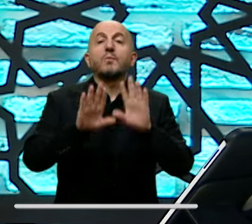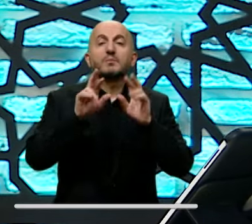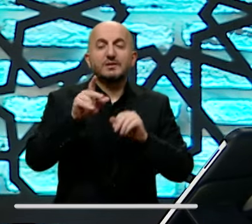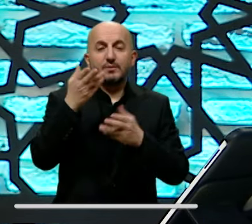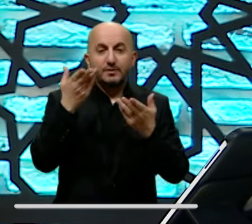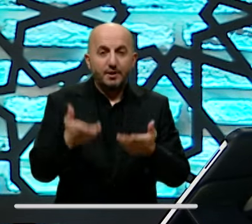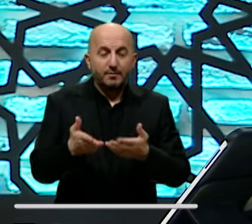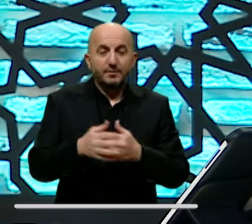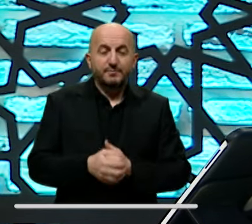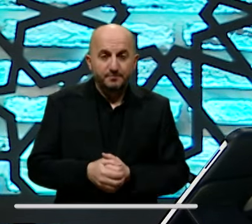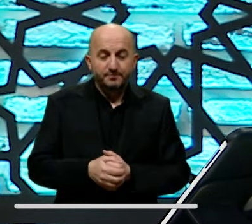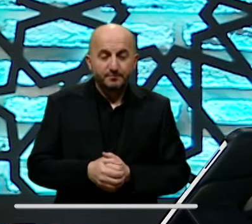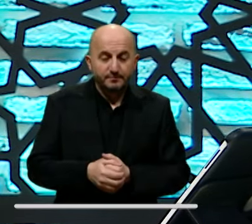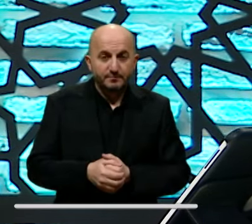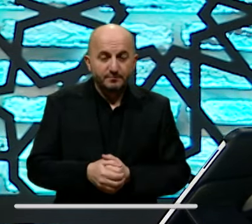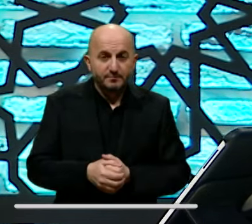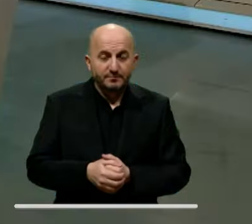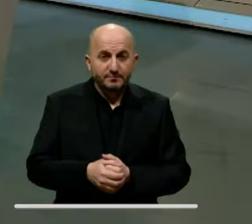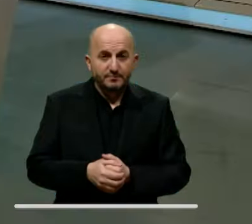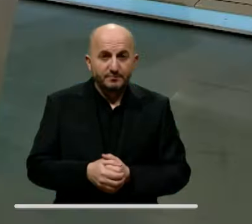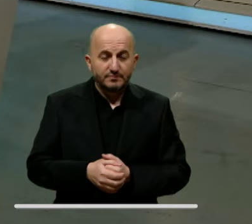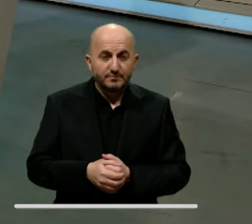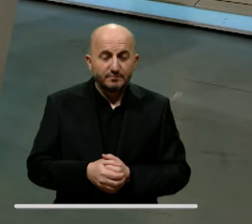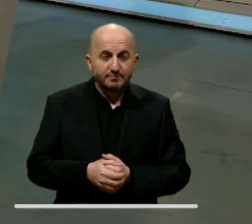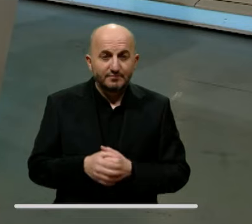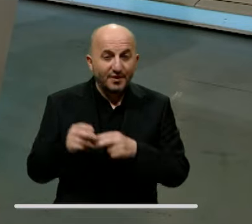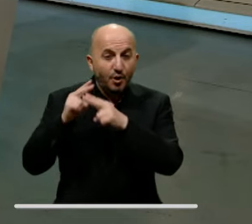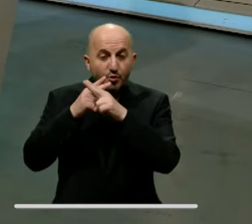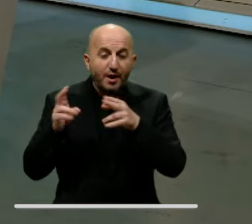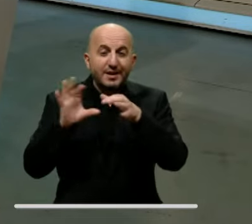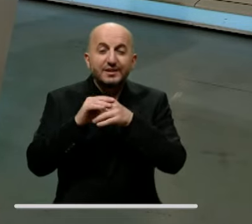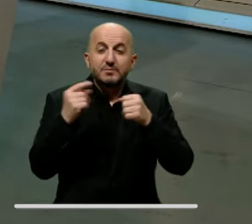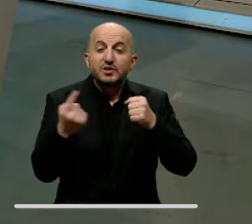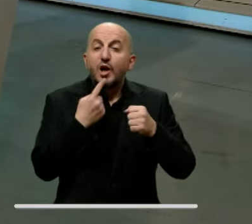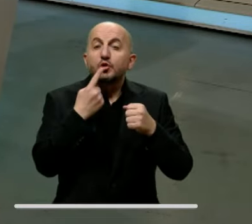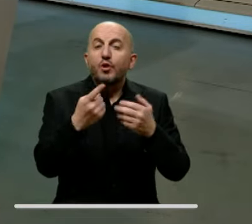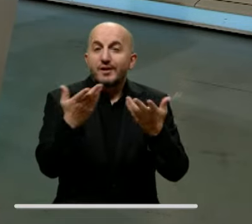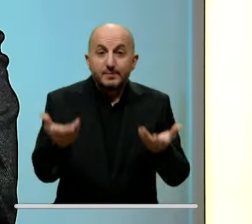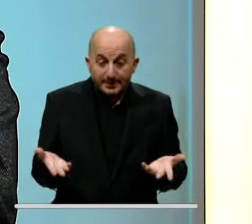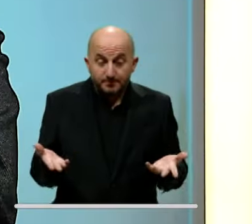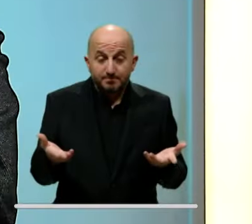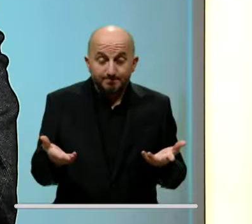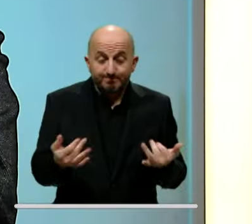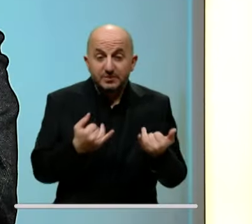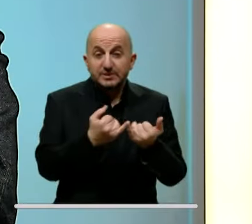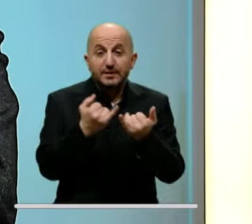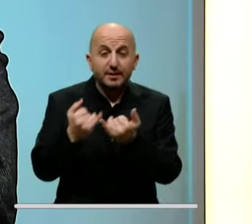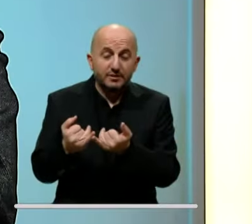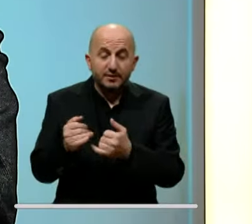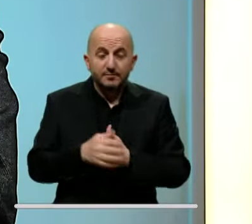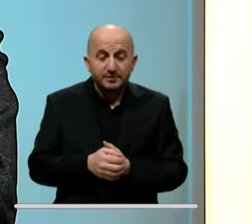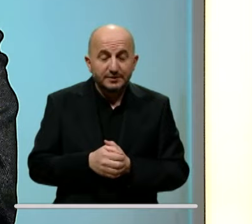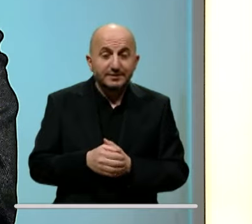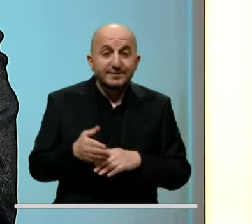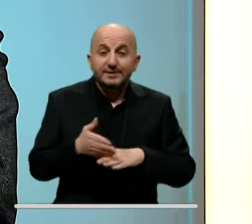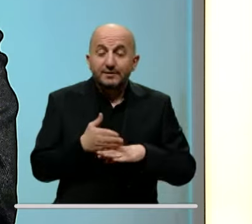Bilgilerinize arz olunur rüy ilgili bir şey bir şey söyleyebilir miyim Buyurun Hocam şimdi Eee kardeşlerimiz Tabii